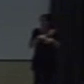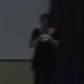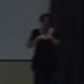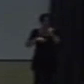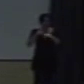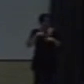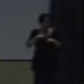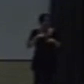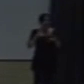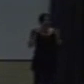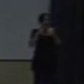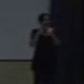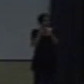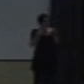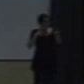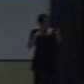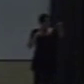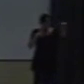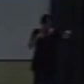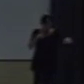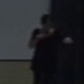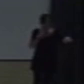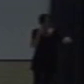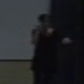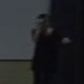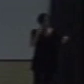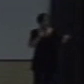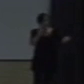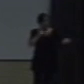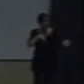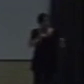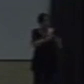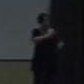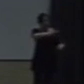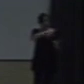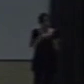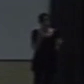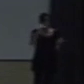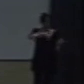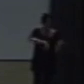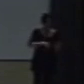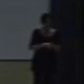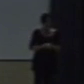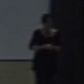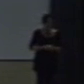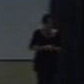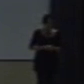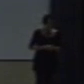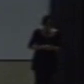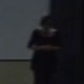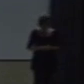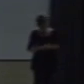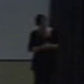La càmera va a aquells elements que el periodista creu que enriquiran la informació i és una decisió que es pren sobre el terreny mentre es treballa. Aquesta